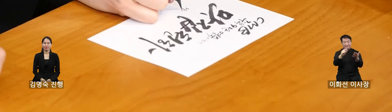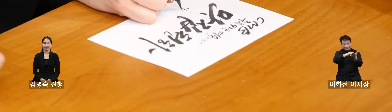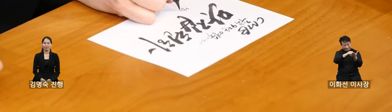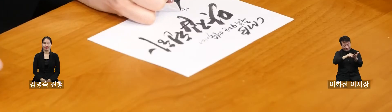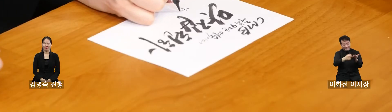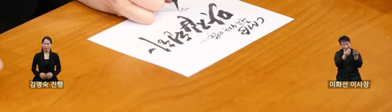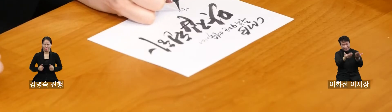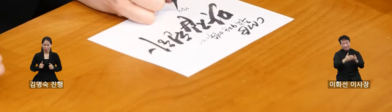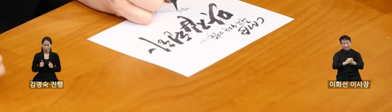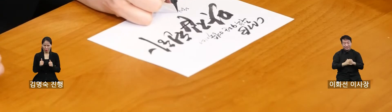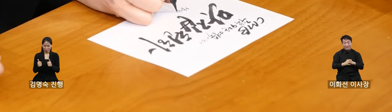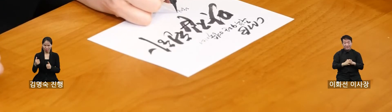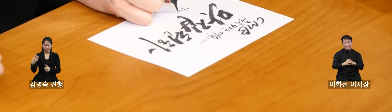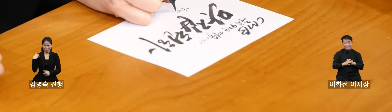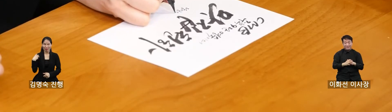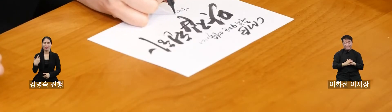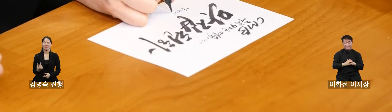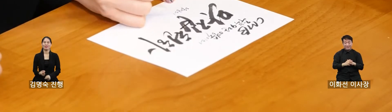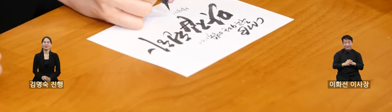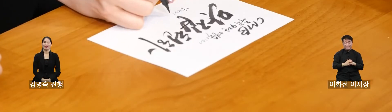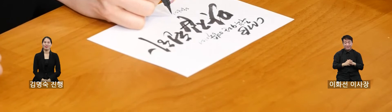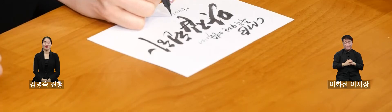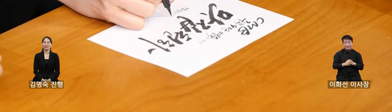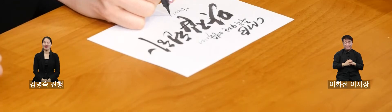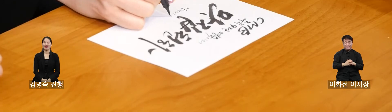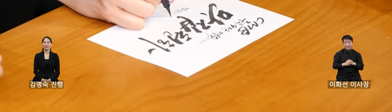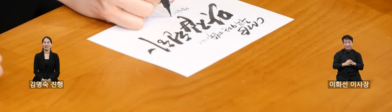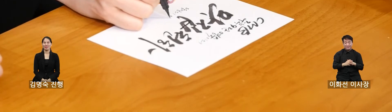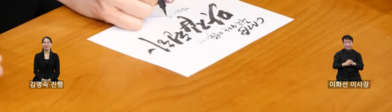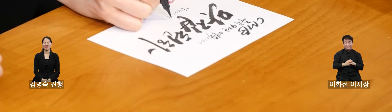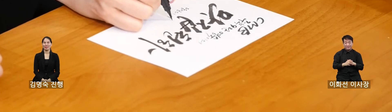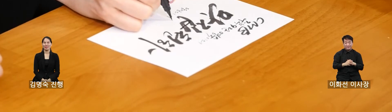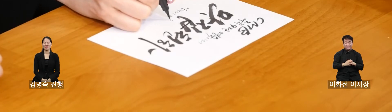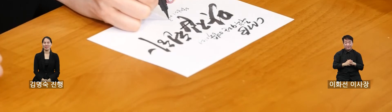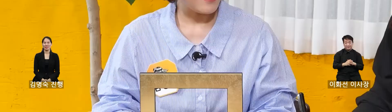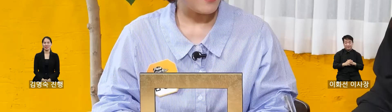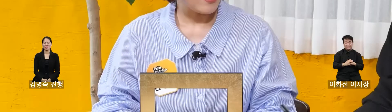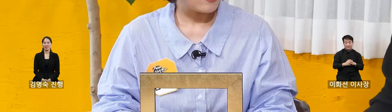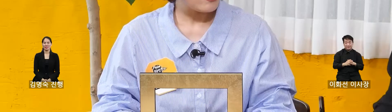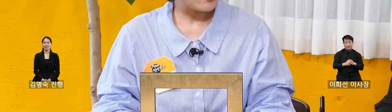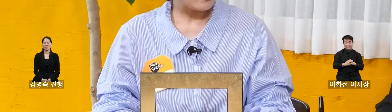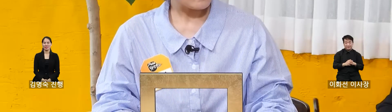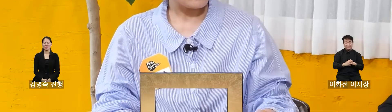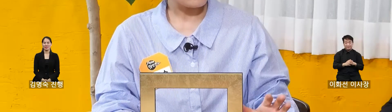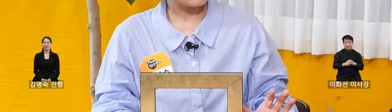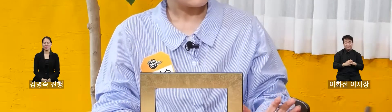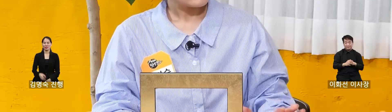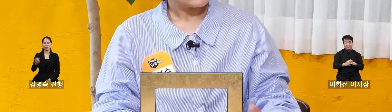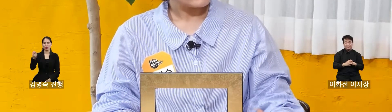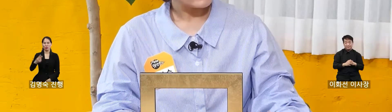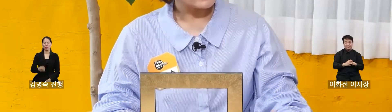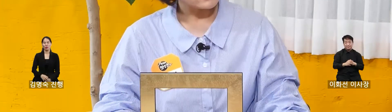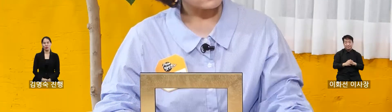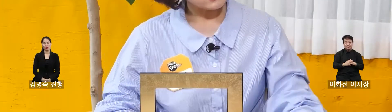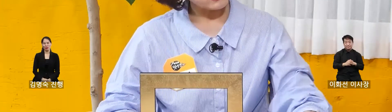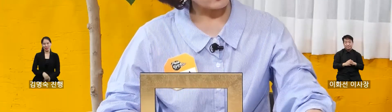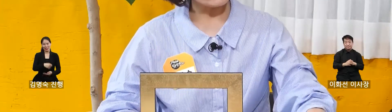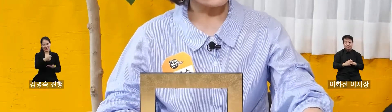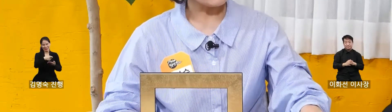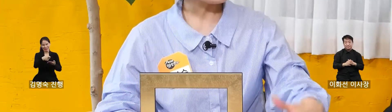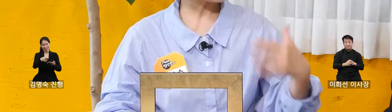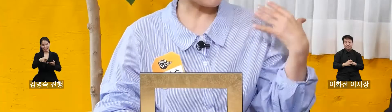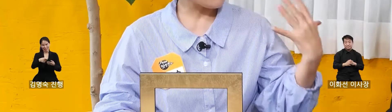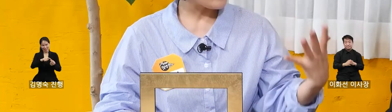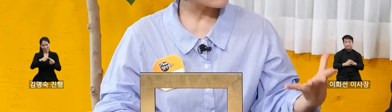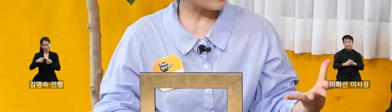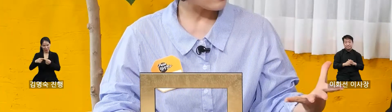열심히 하겠습니다. 근데 또 이 글씨를 제가 저도